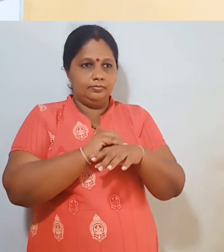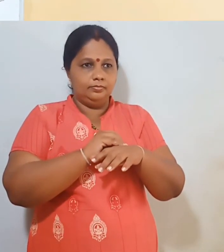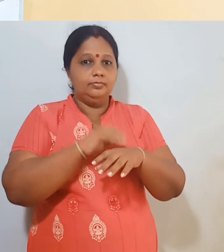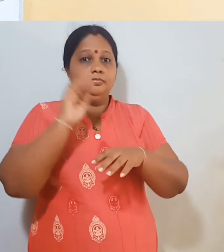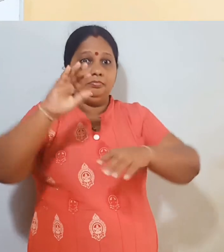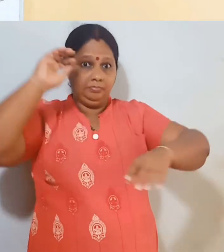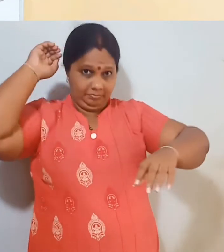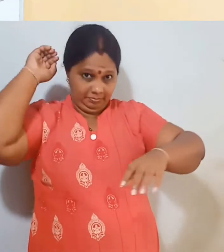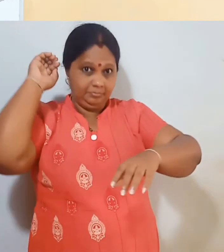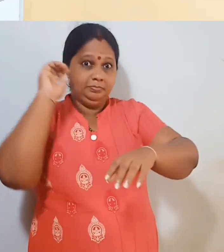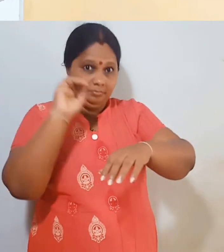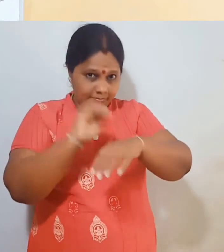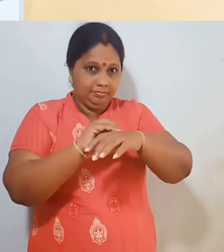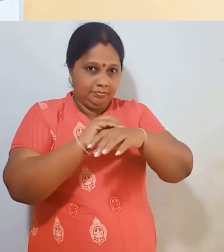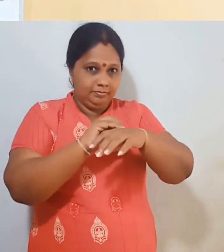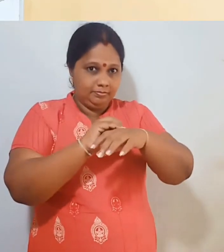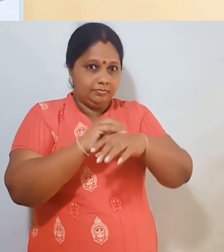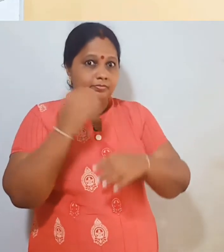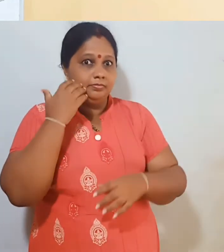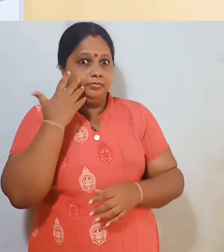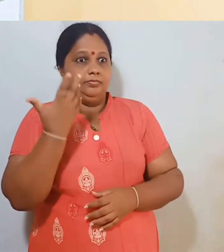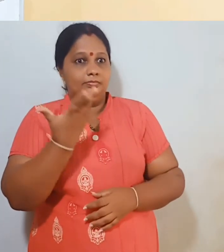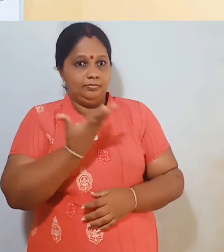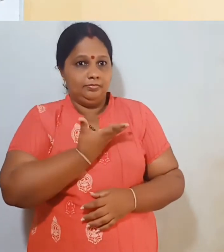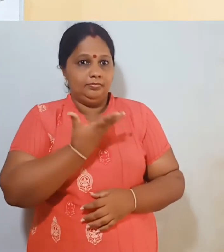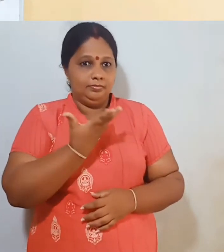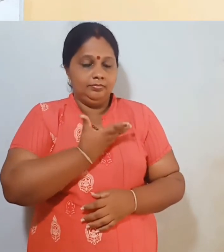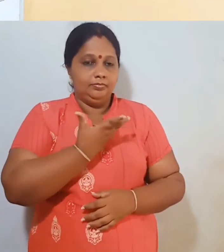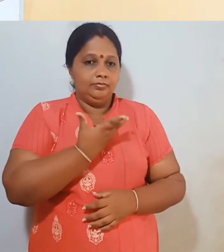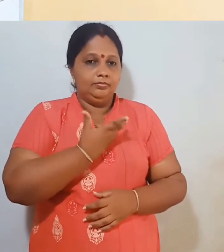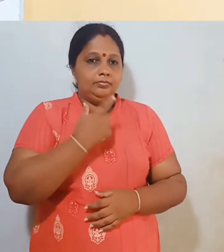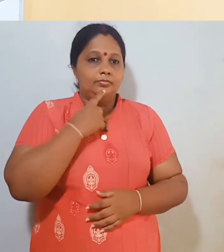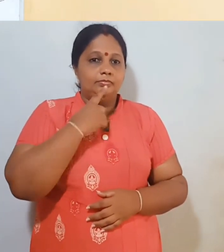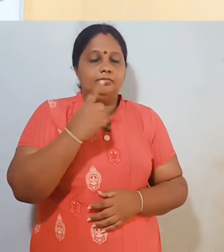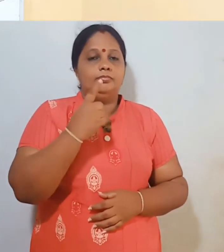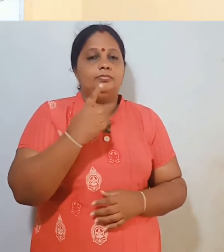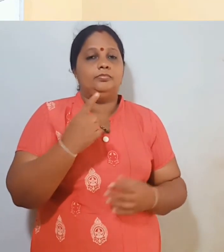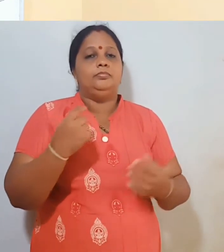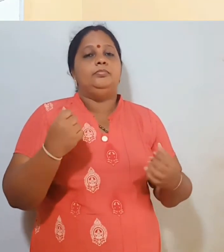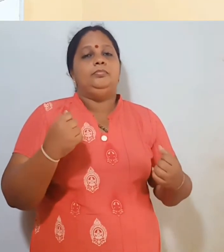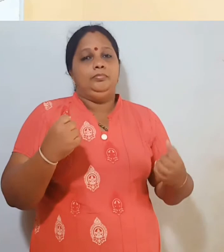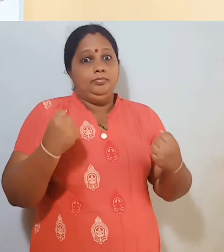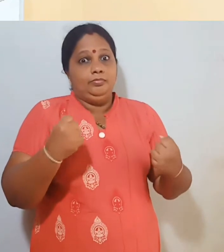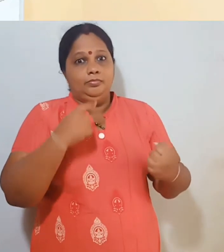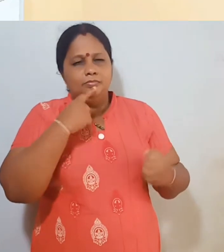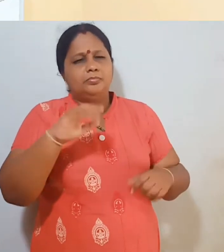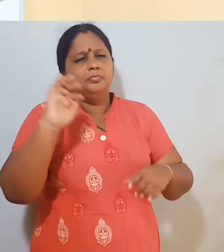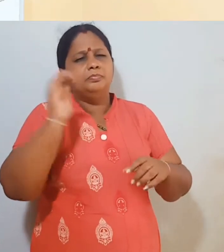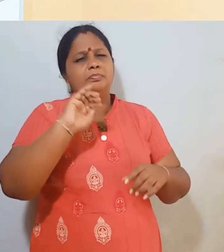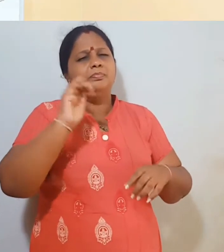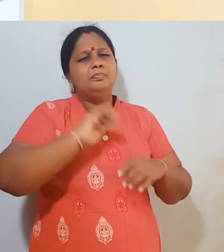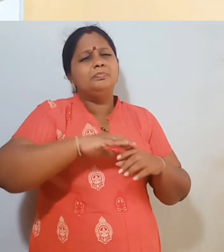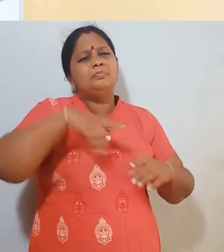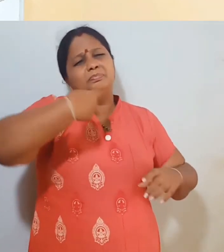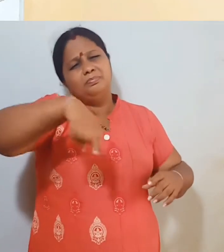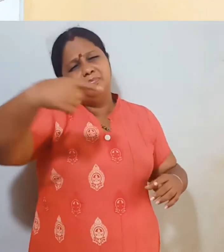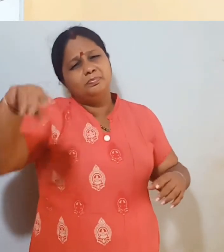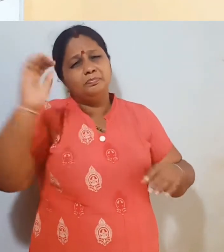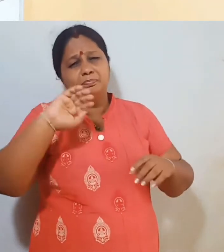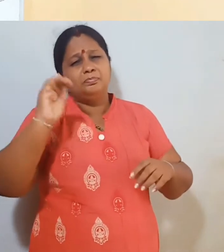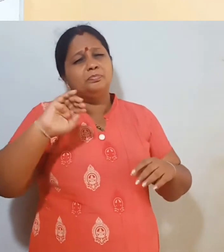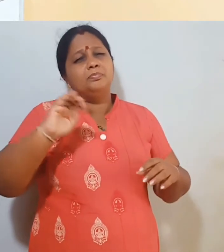தென்புபடுத்துங்க, தைரியம் கொடுங்க. ரைட்? பாம்புல எத்தனையோ வகையான பாம்புகள் இருக்கு. எல்லாம் நச்சு பாம்புகள்